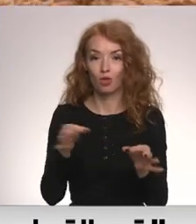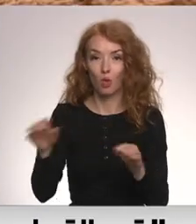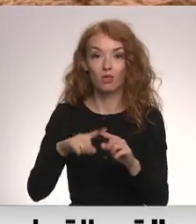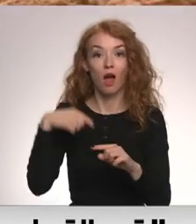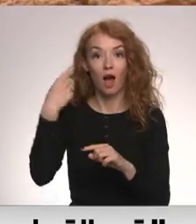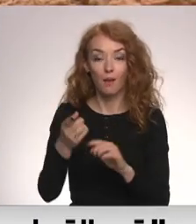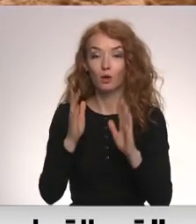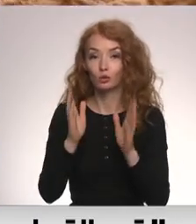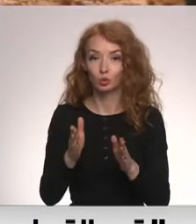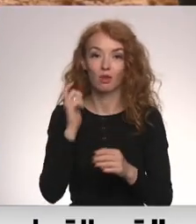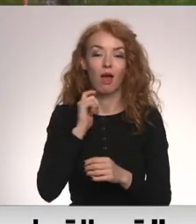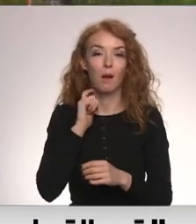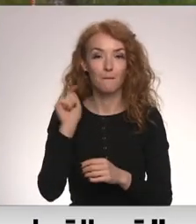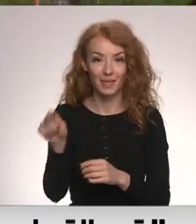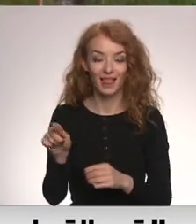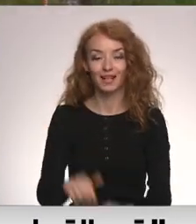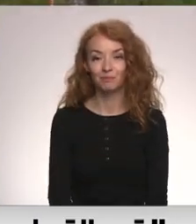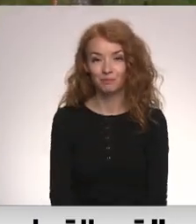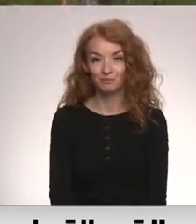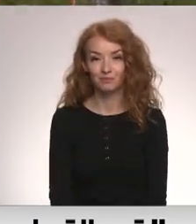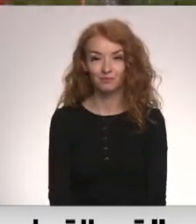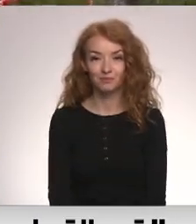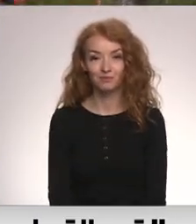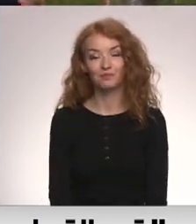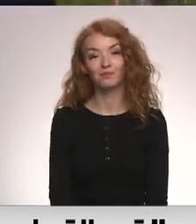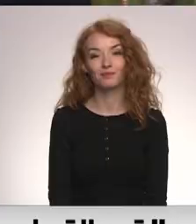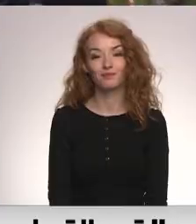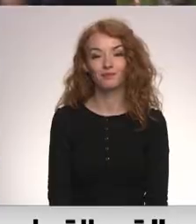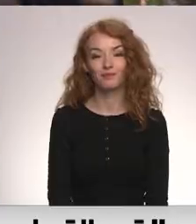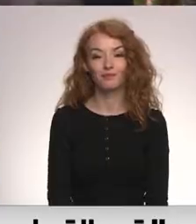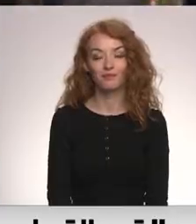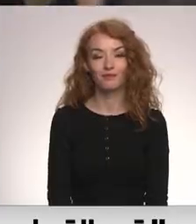Nākamais no tiem notiks Jēkabpilī. Vita Anstrete, Māris Jurgensons, Latvijas televīzija.